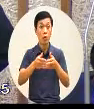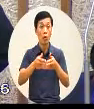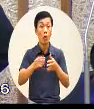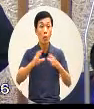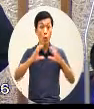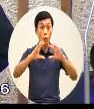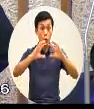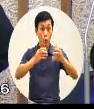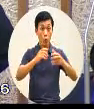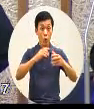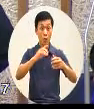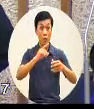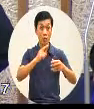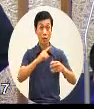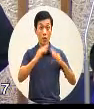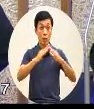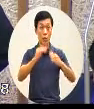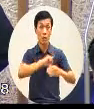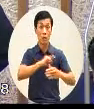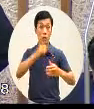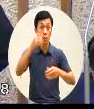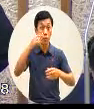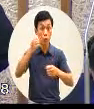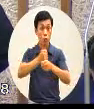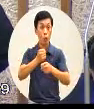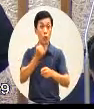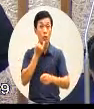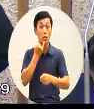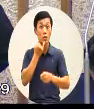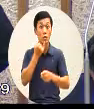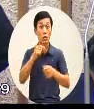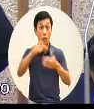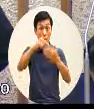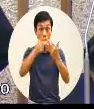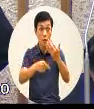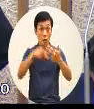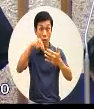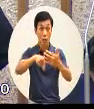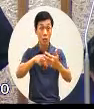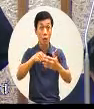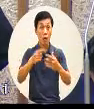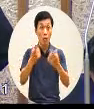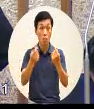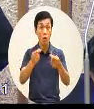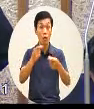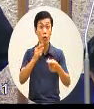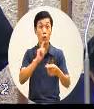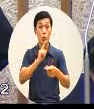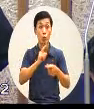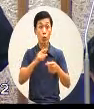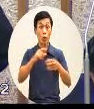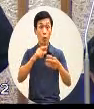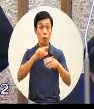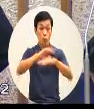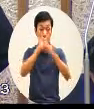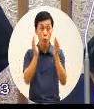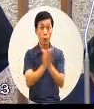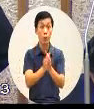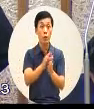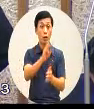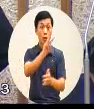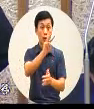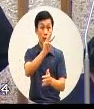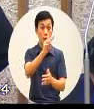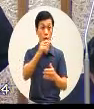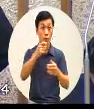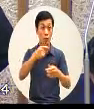以迄个经济部能源局哈，并不是规定讲全部是 MIT 啦，并不是这样子，它是一个